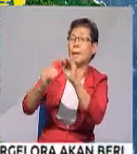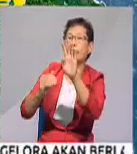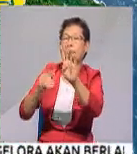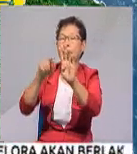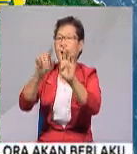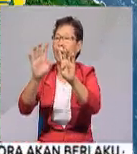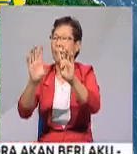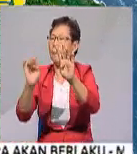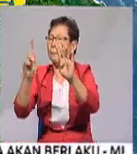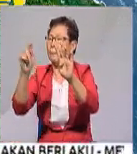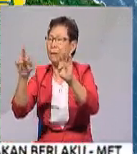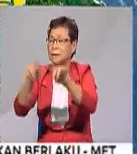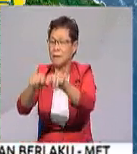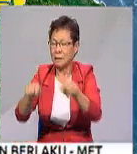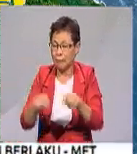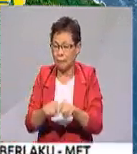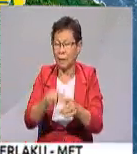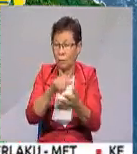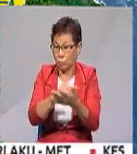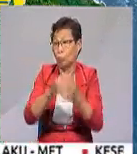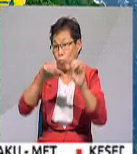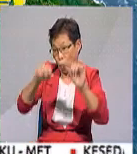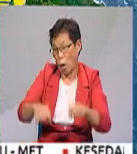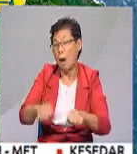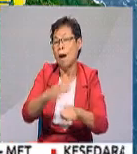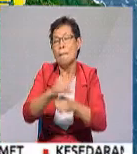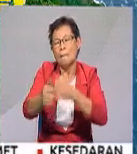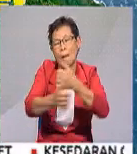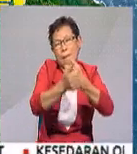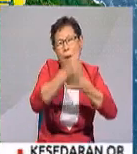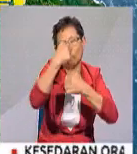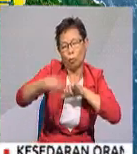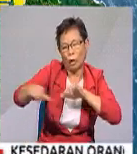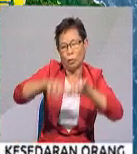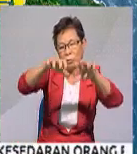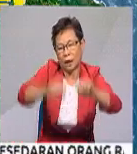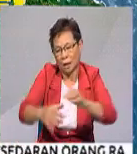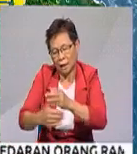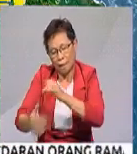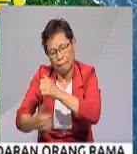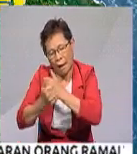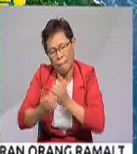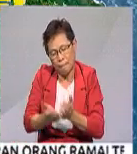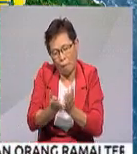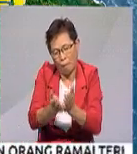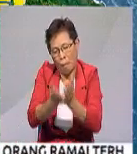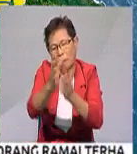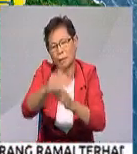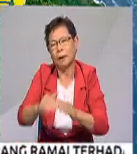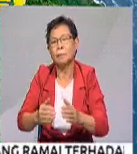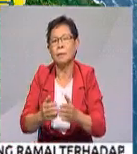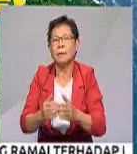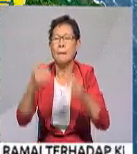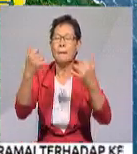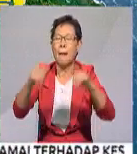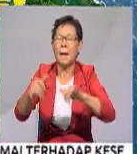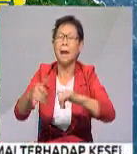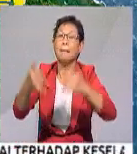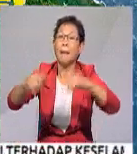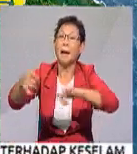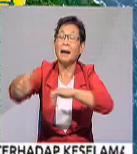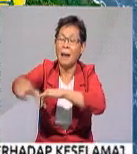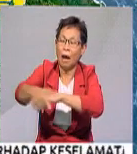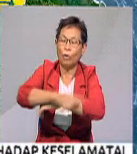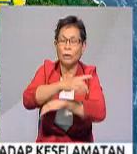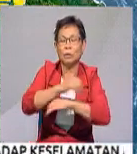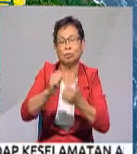4.5 meter di kawasan berkenaan adalah berbahaya untuk aktiviti menangkap ikan, bot-bot kecil dan perkapalan serta aktiviti pantai